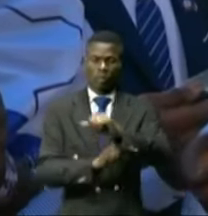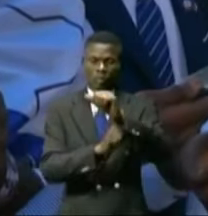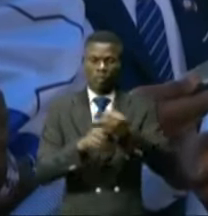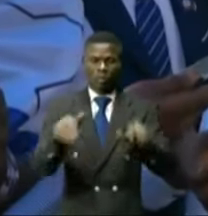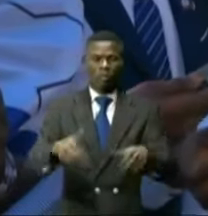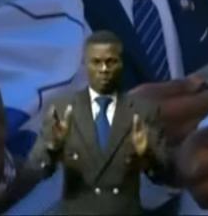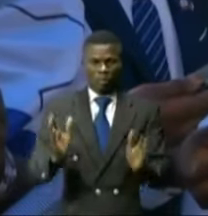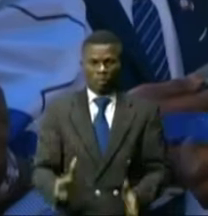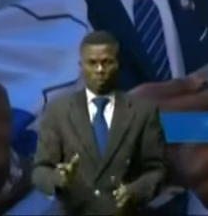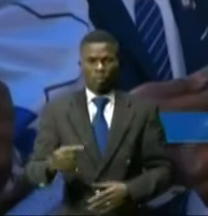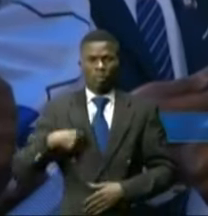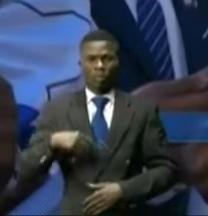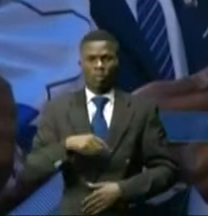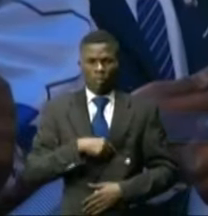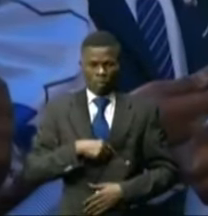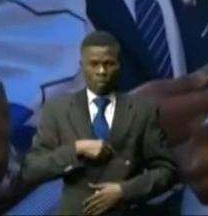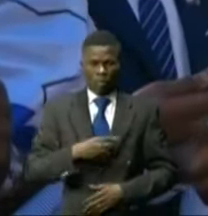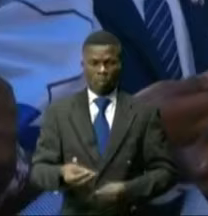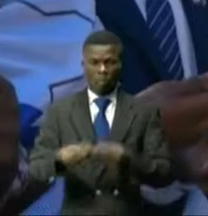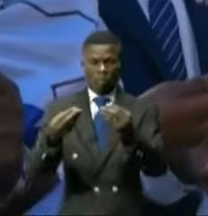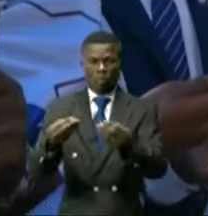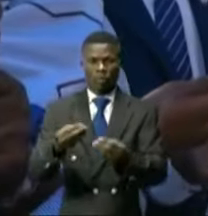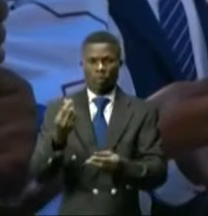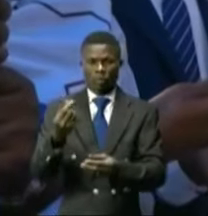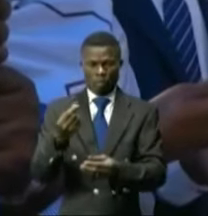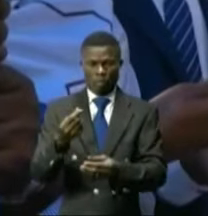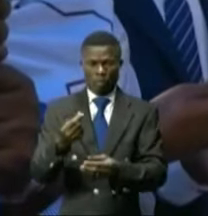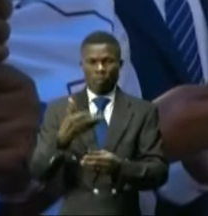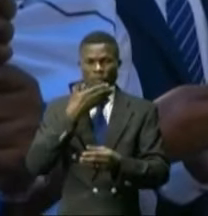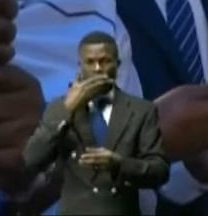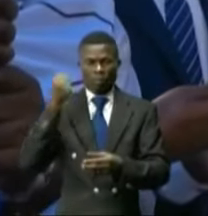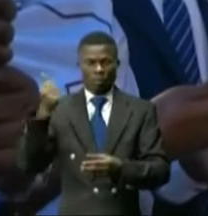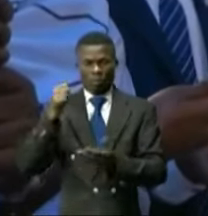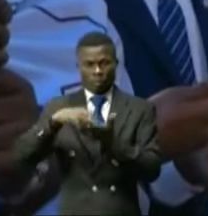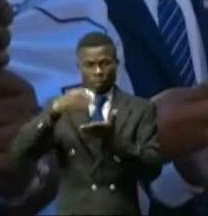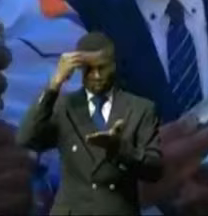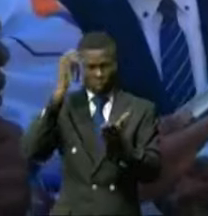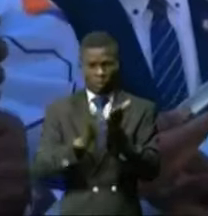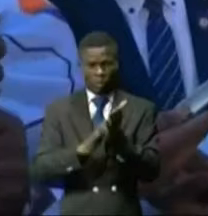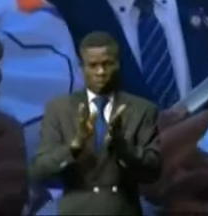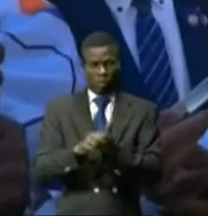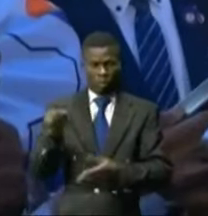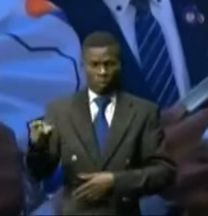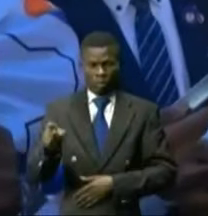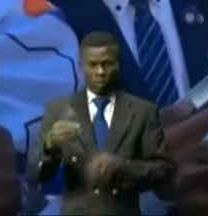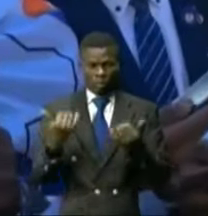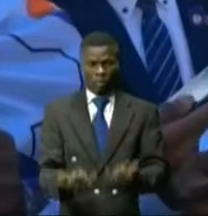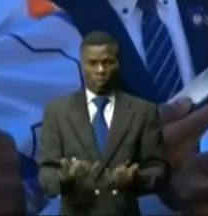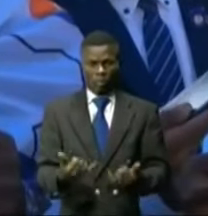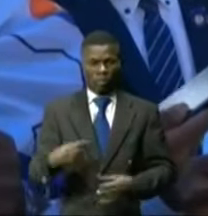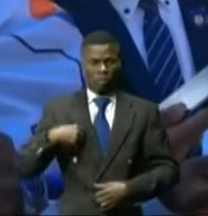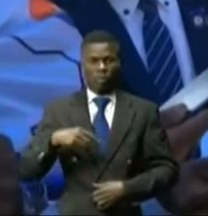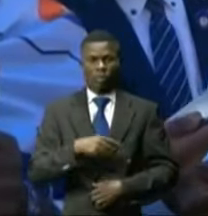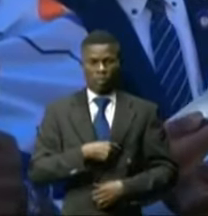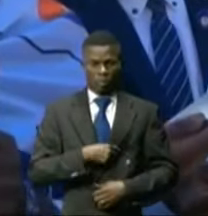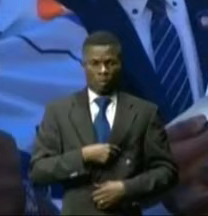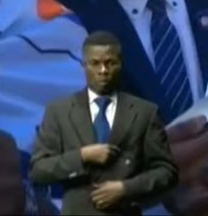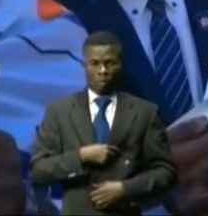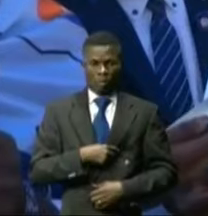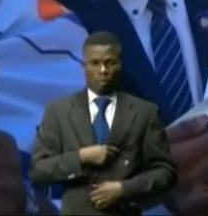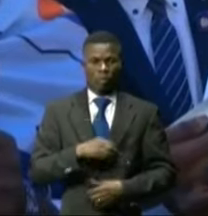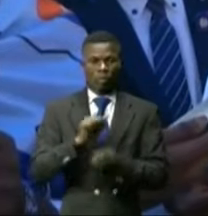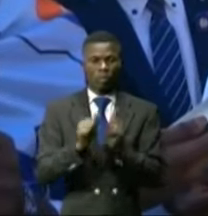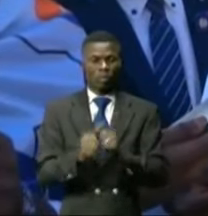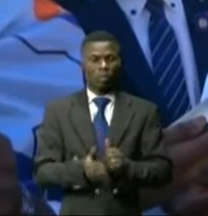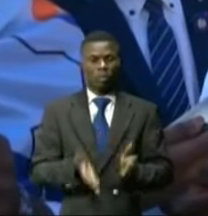agriculteurs, nous offrons des bourses aux meilleurs élèves du territoire des Songololos. Actuellement, nous insistons sur les problèmes